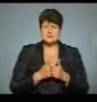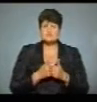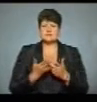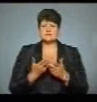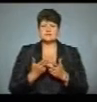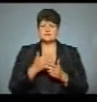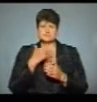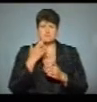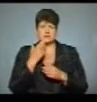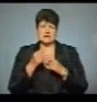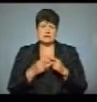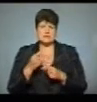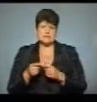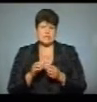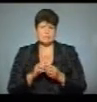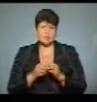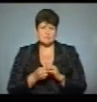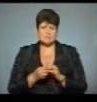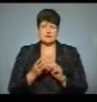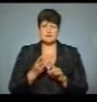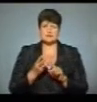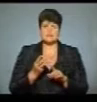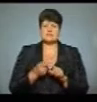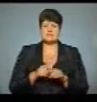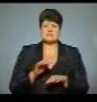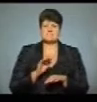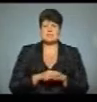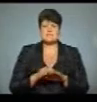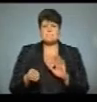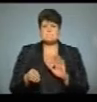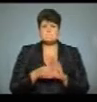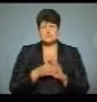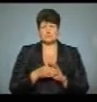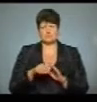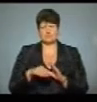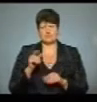традиційних уже проблем. І третє, це факти підкупу виборців.